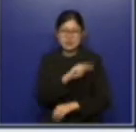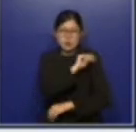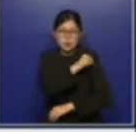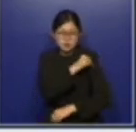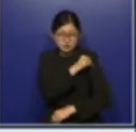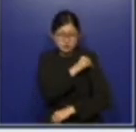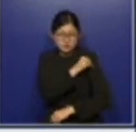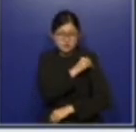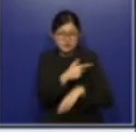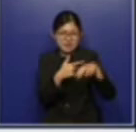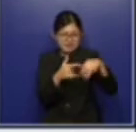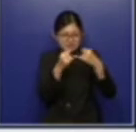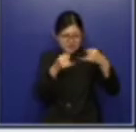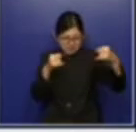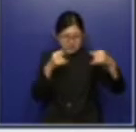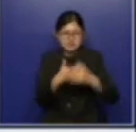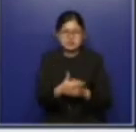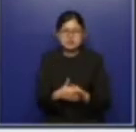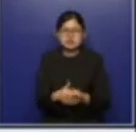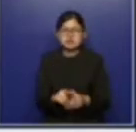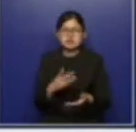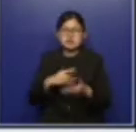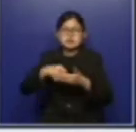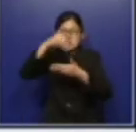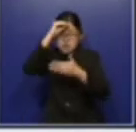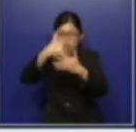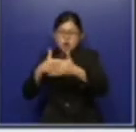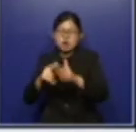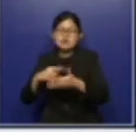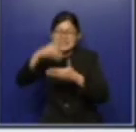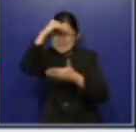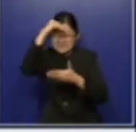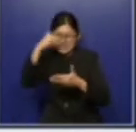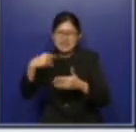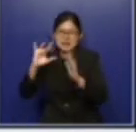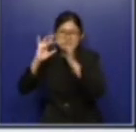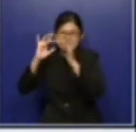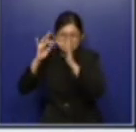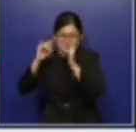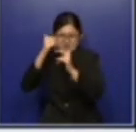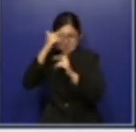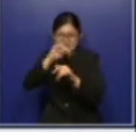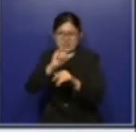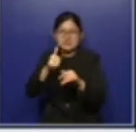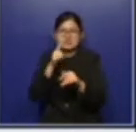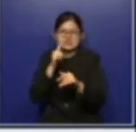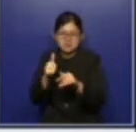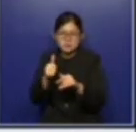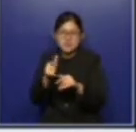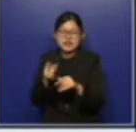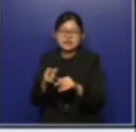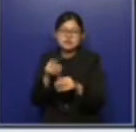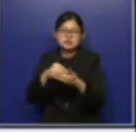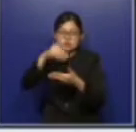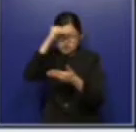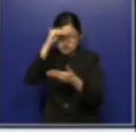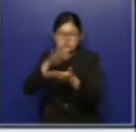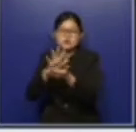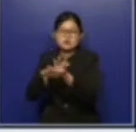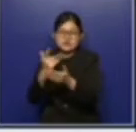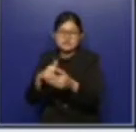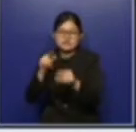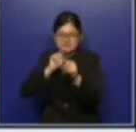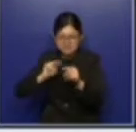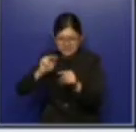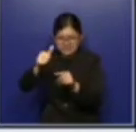ศูนย์ SUSO ก็คือห้องเรียนน่ะก็จะมีเน็ตติดอยู่ในห้องเรียนเด็กไปโรงเรียนถึงจะใช้ได้อยู่ประมาณ700กว่านี่แผนต่